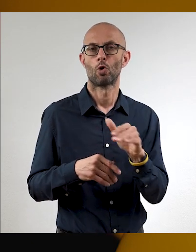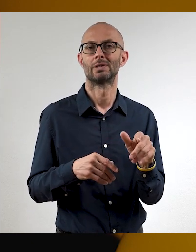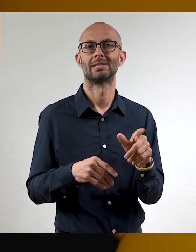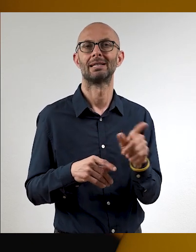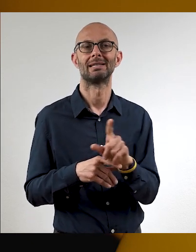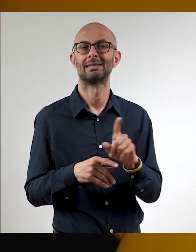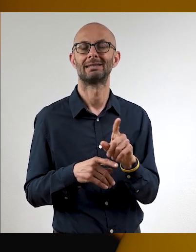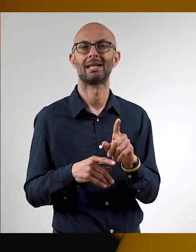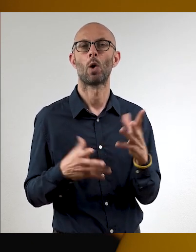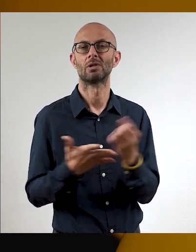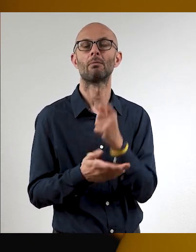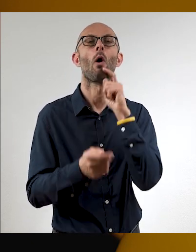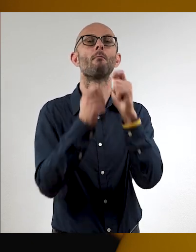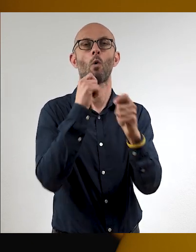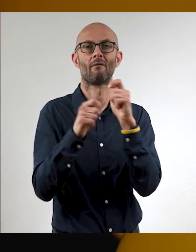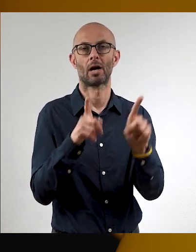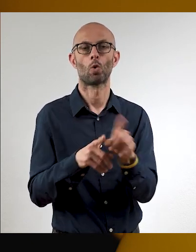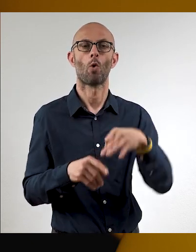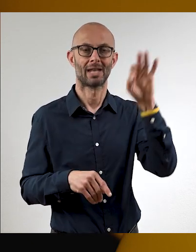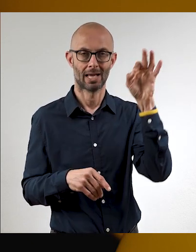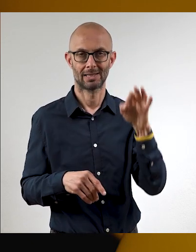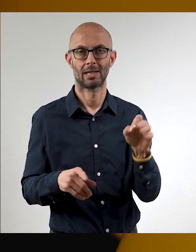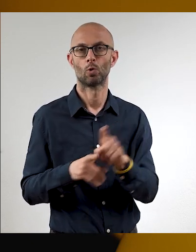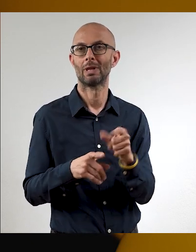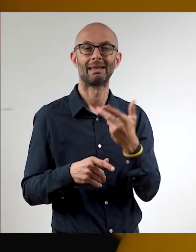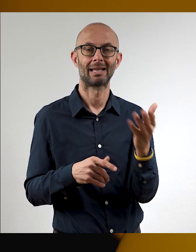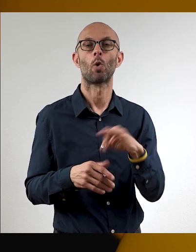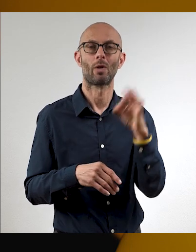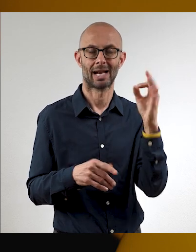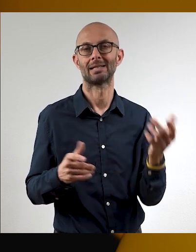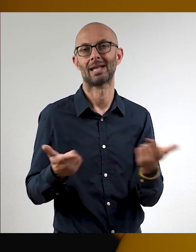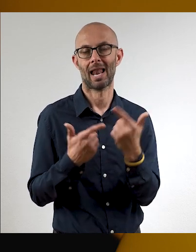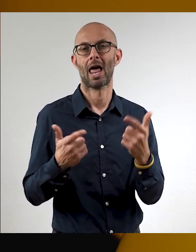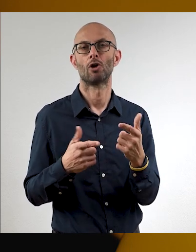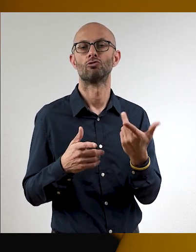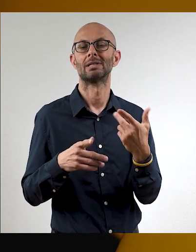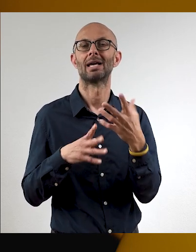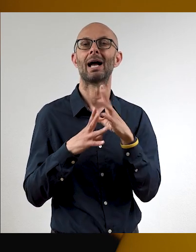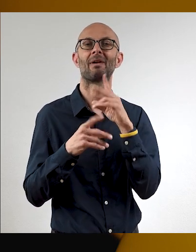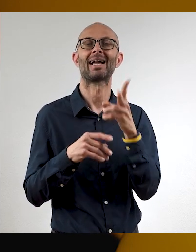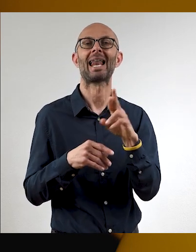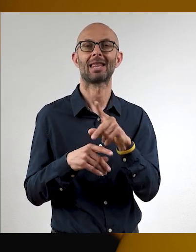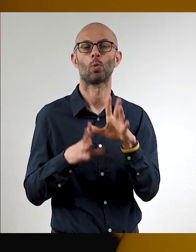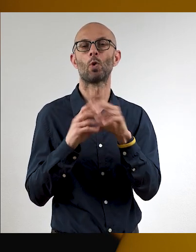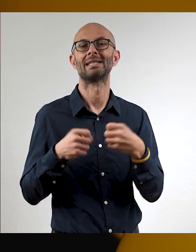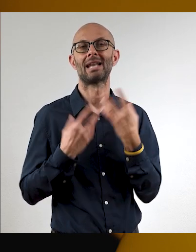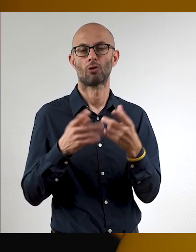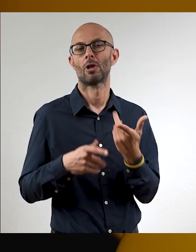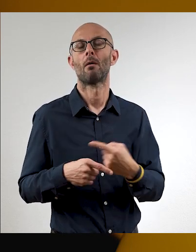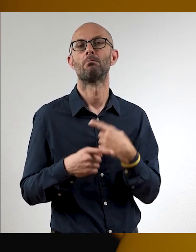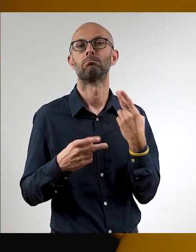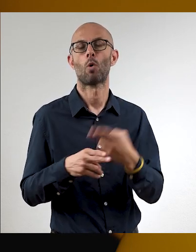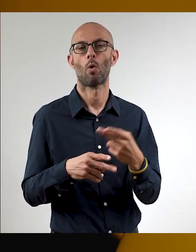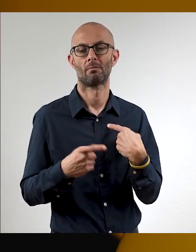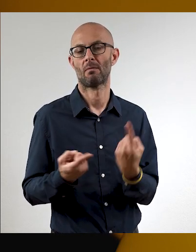Otroci se ne uspejo tako pogovarjati po odraslo, kot se mi. Se tudi nekateri odrasli lažje s kreativnim izražanjem dajo ven bolečino.